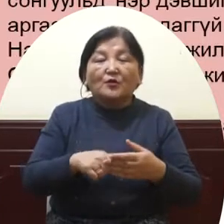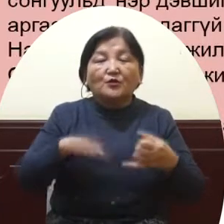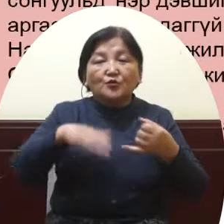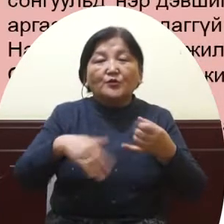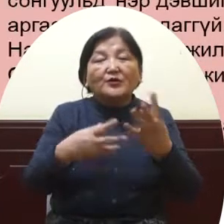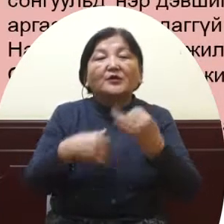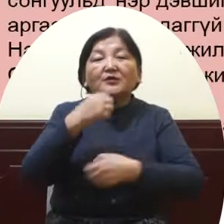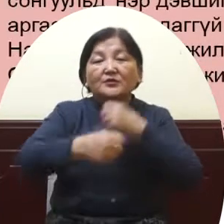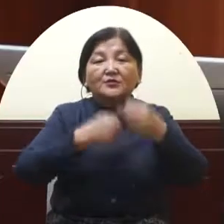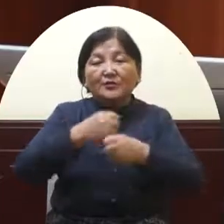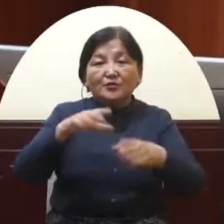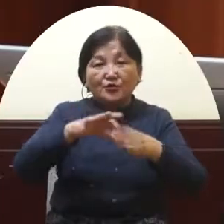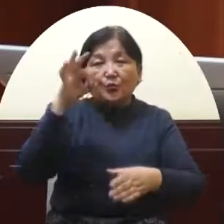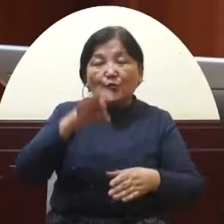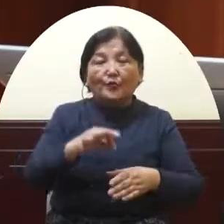сонгуулийн.